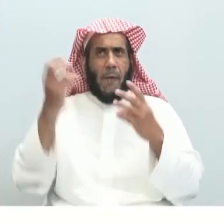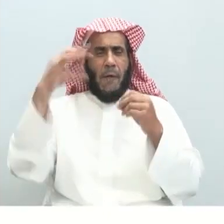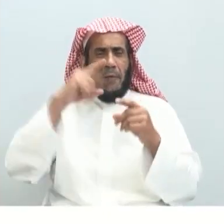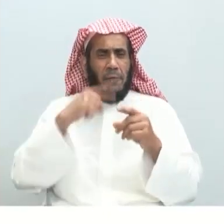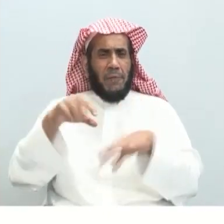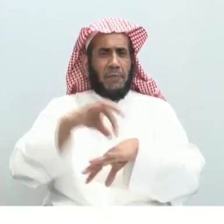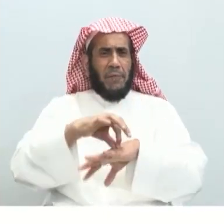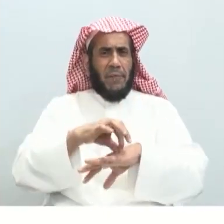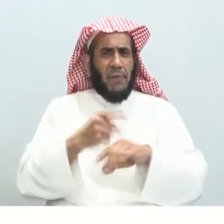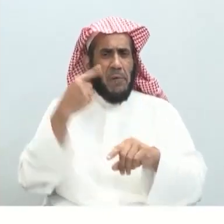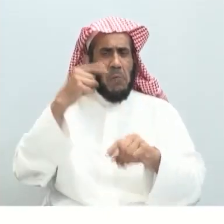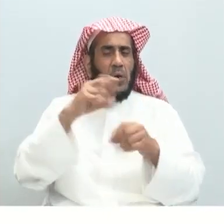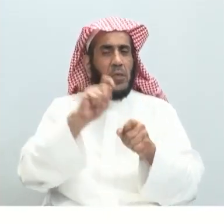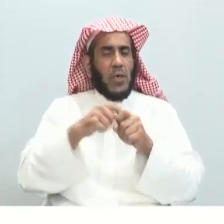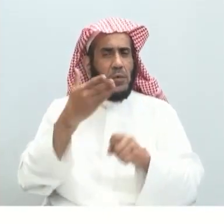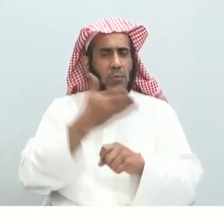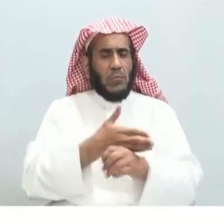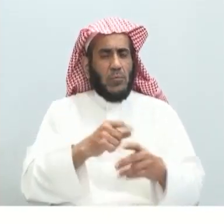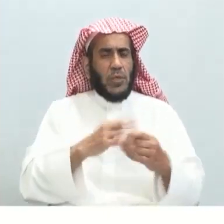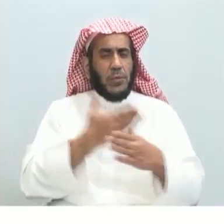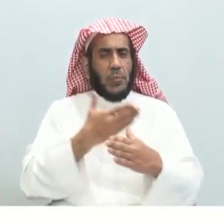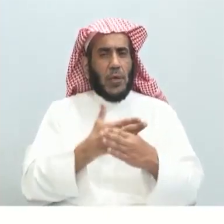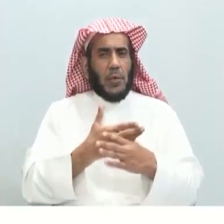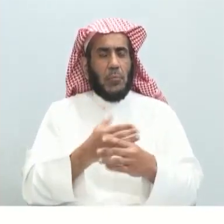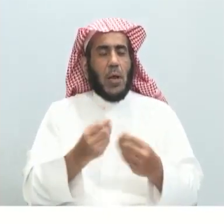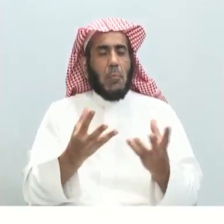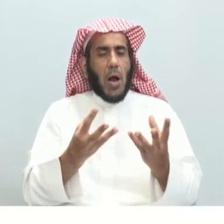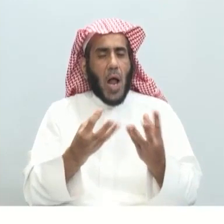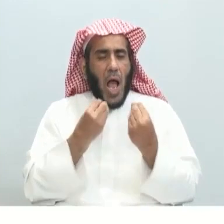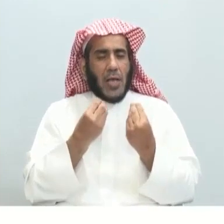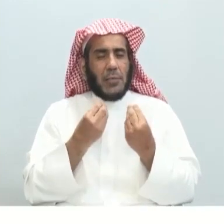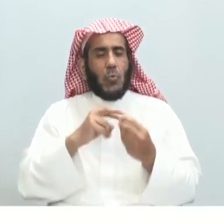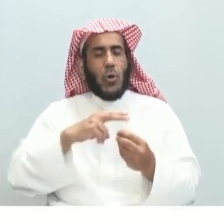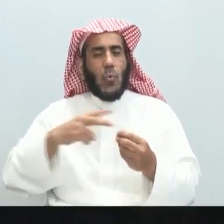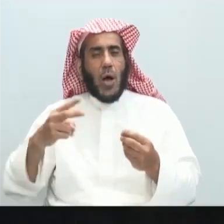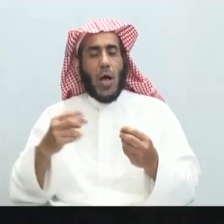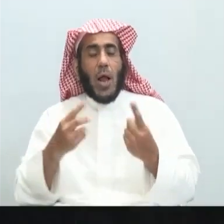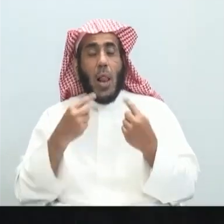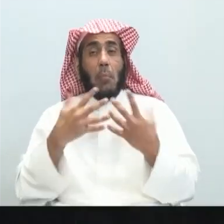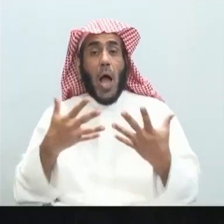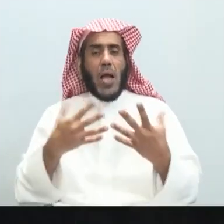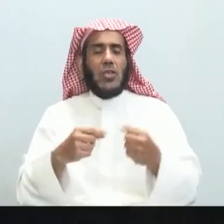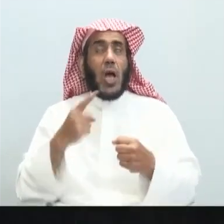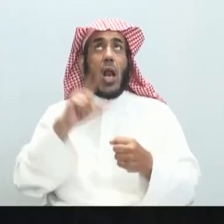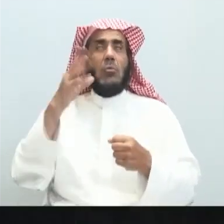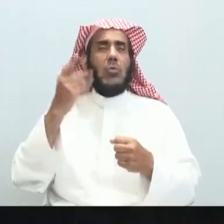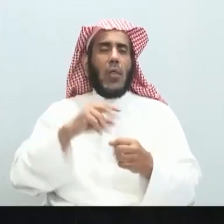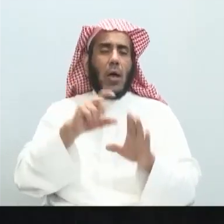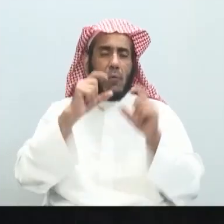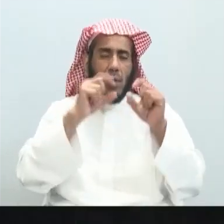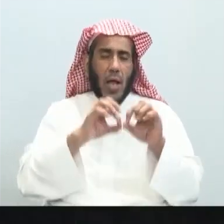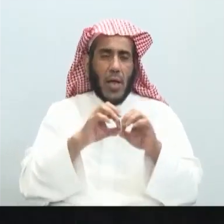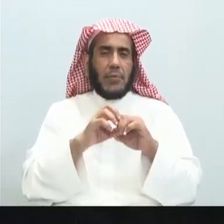على عباده بما سخر لهم من اسباب المكاسب وانواع المعايش الله تعالى ذكر في